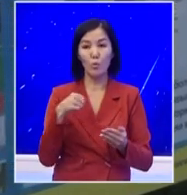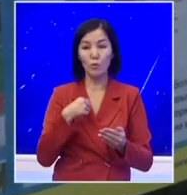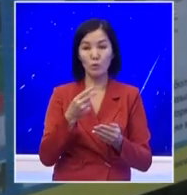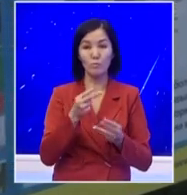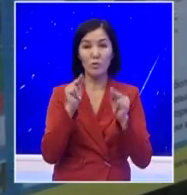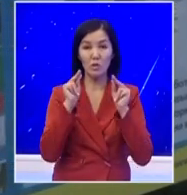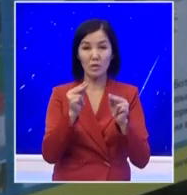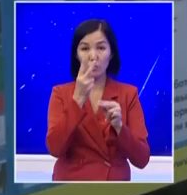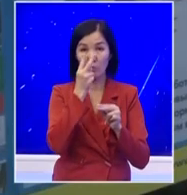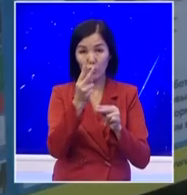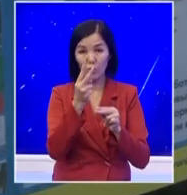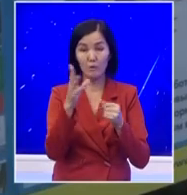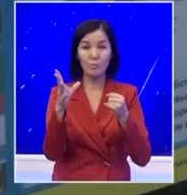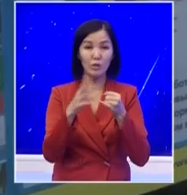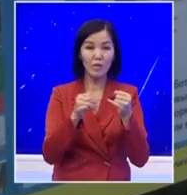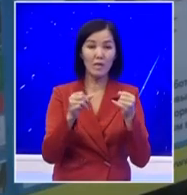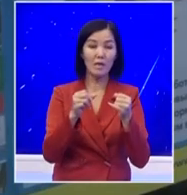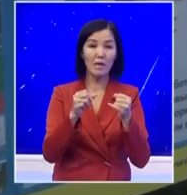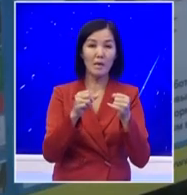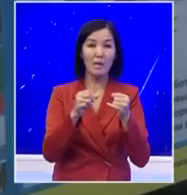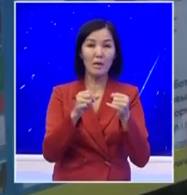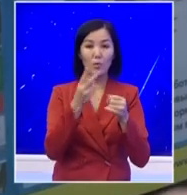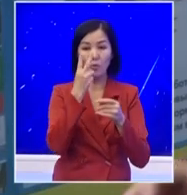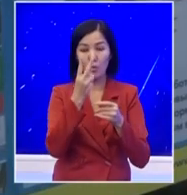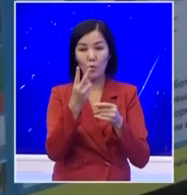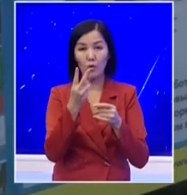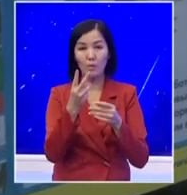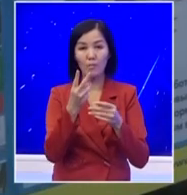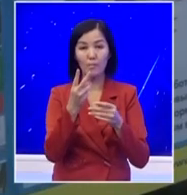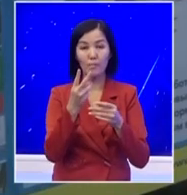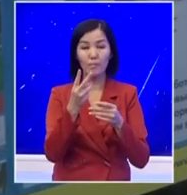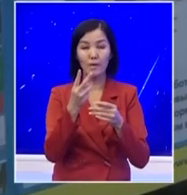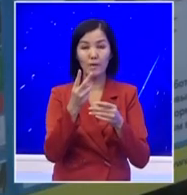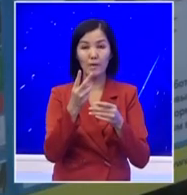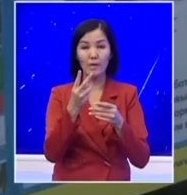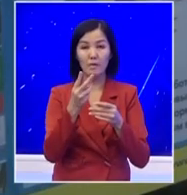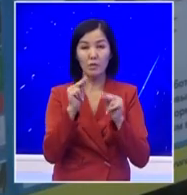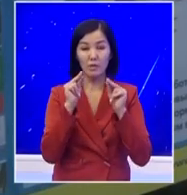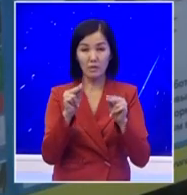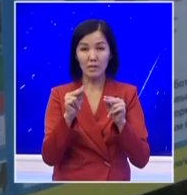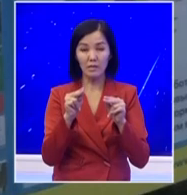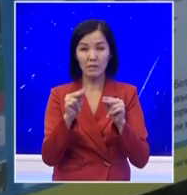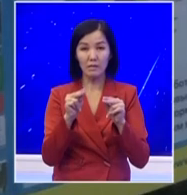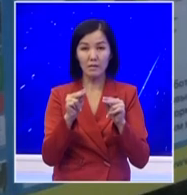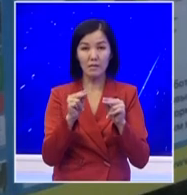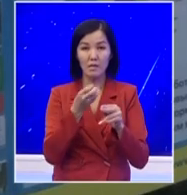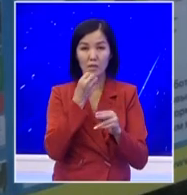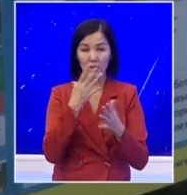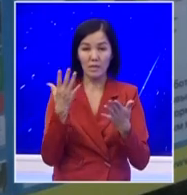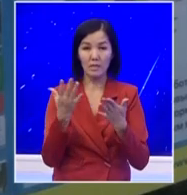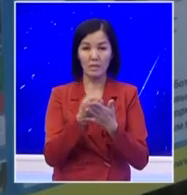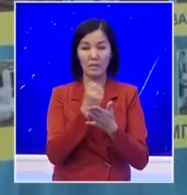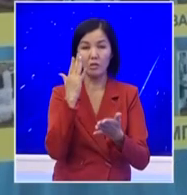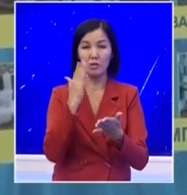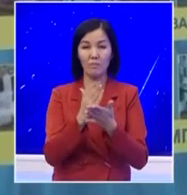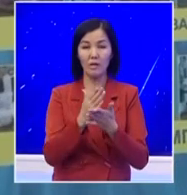бүкіл полеларды аралап шықтым. Өзім көзіммен көріп, түсіп, ұстап, қолыммен шұпайт етіп, не болып жатыр? Шынында нәтиже жақсы, керемет